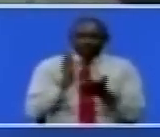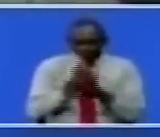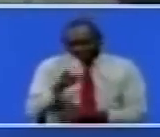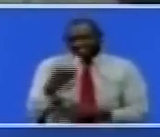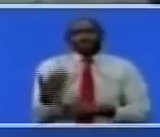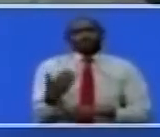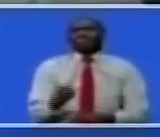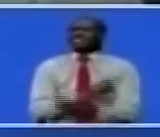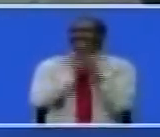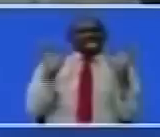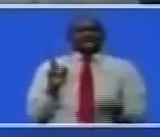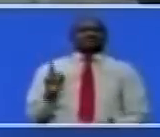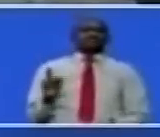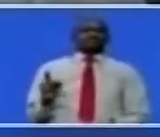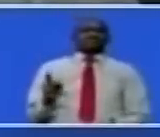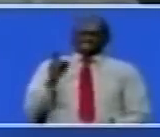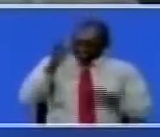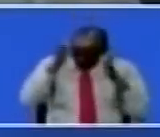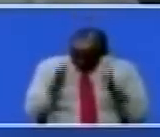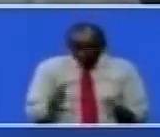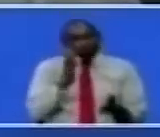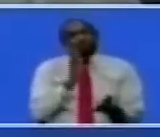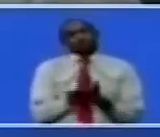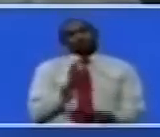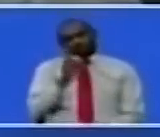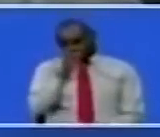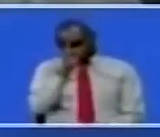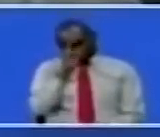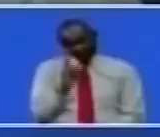I am seeing here with this gentleman